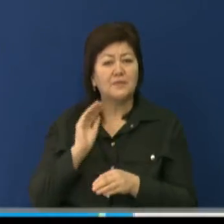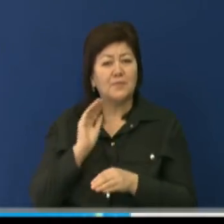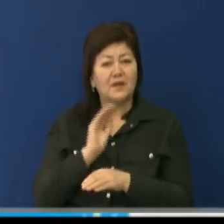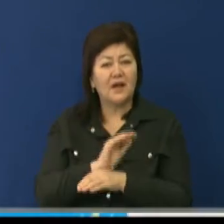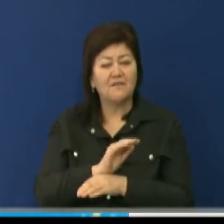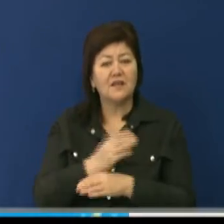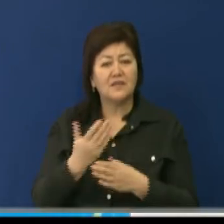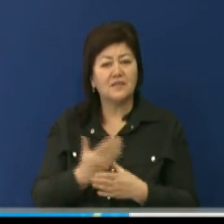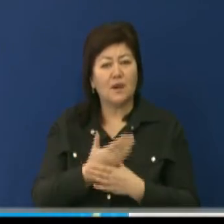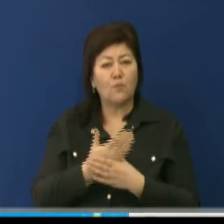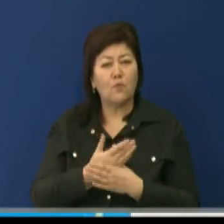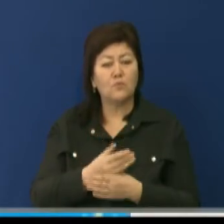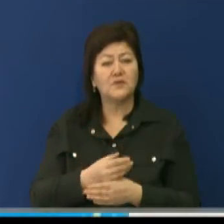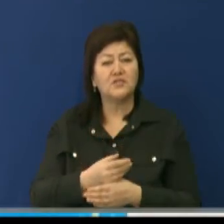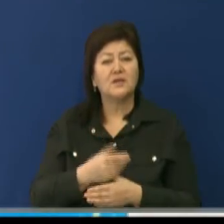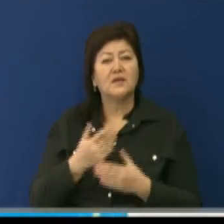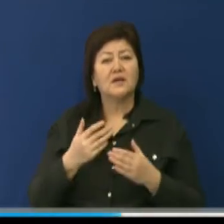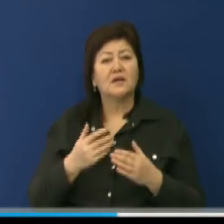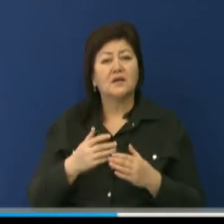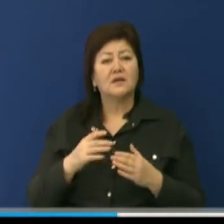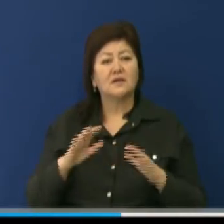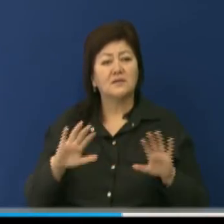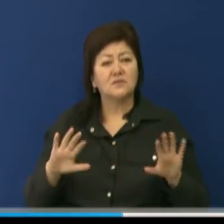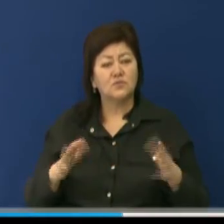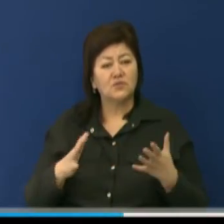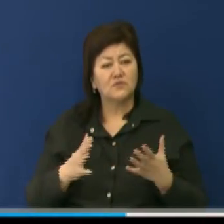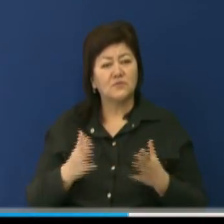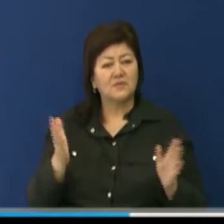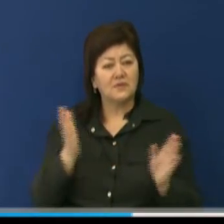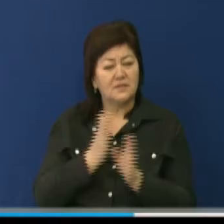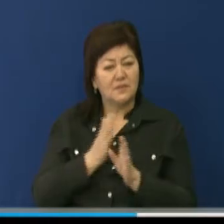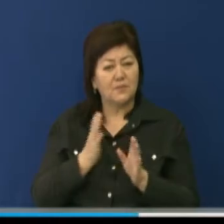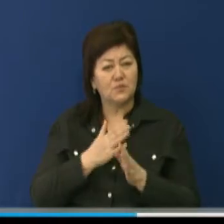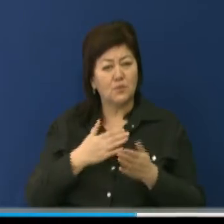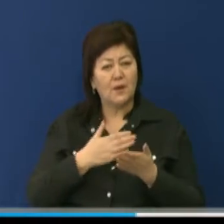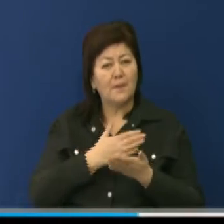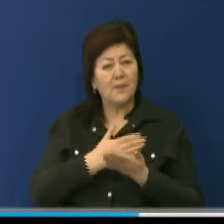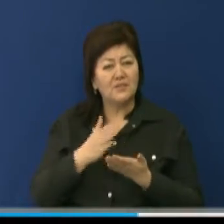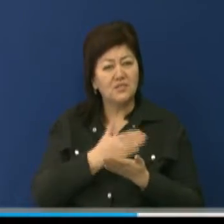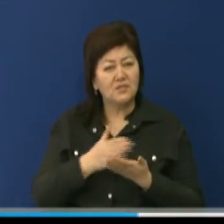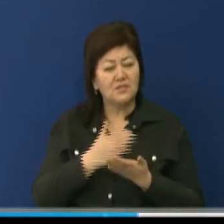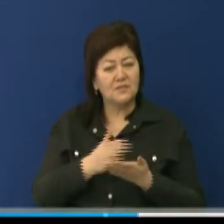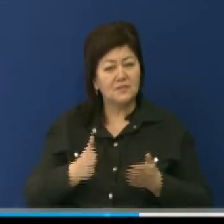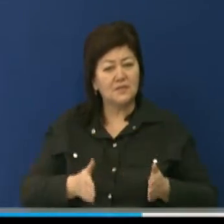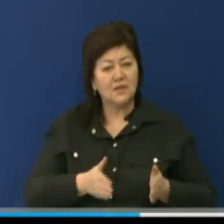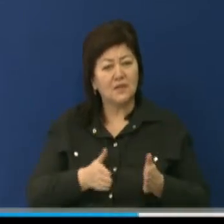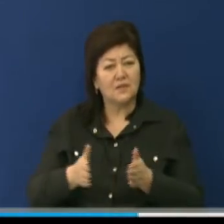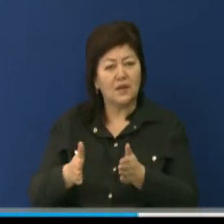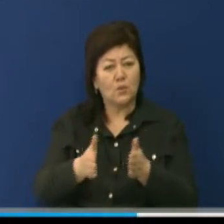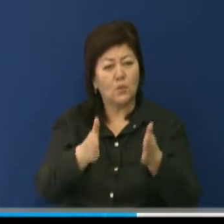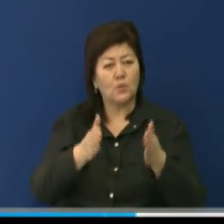атқарушы органдарынан 7 техника және 68-де 303 әскери бөлімнің 15 жеке